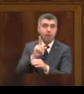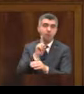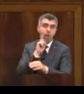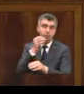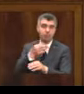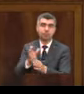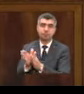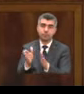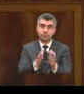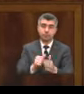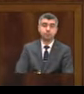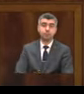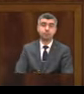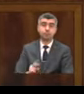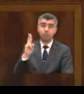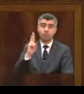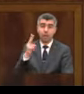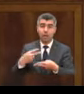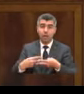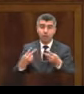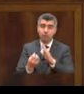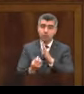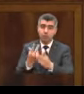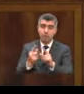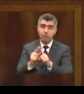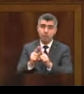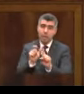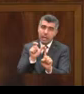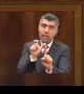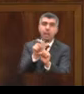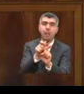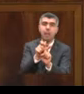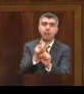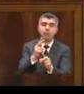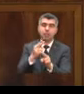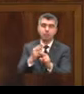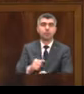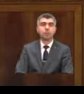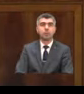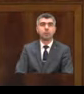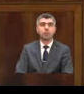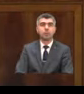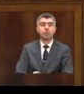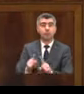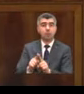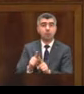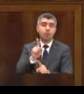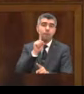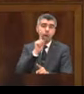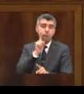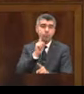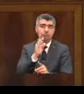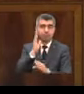بالنساء. أطلقنا كذلك بروتوكول حماية، واللي كنعتبروا بروتوكول حماية هو دليل للتكفل بالنساء ضحايا